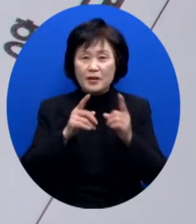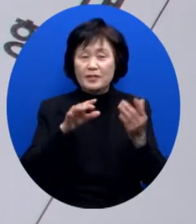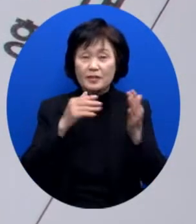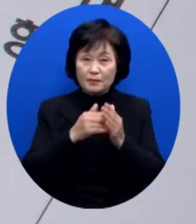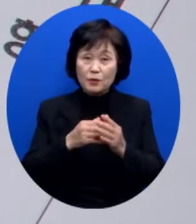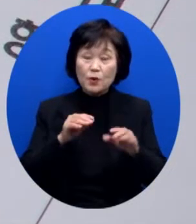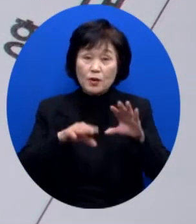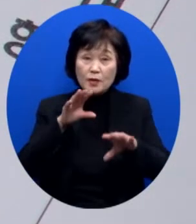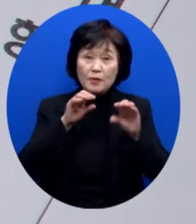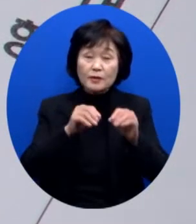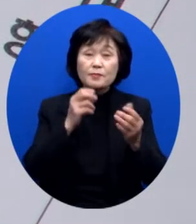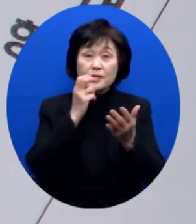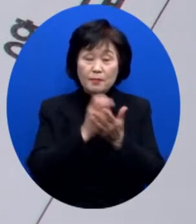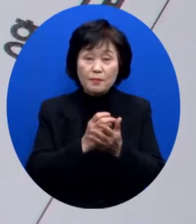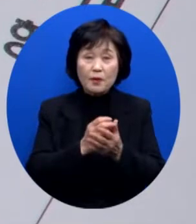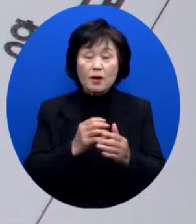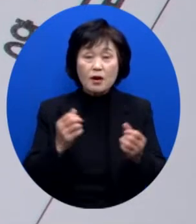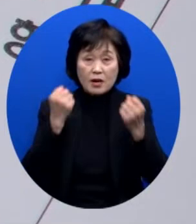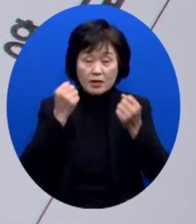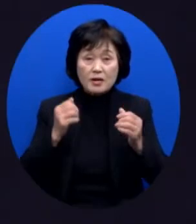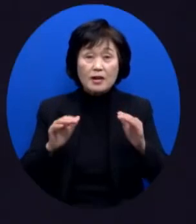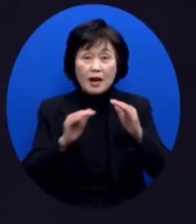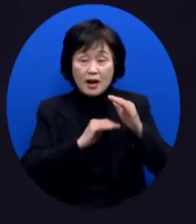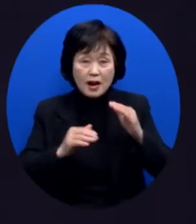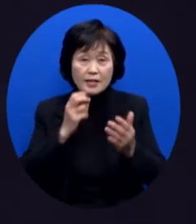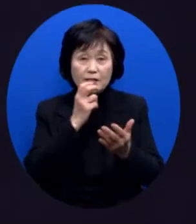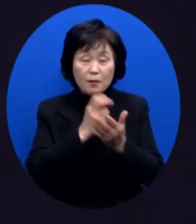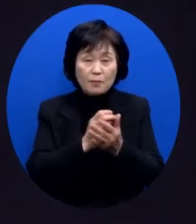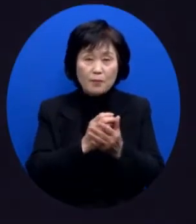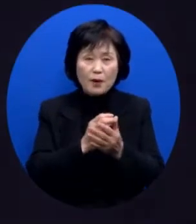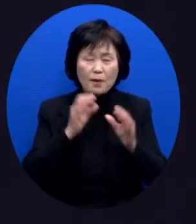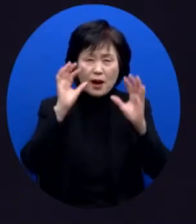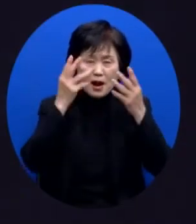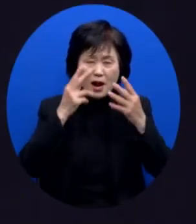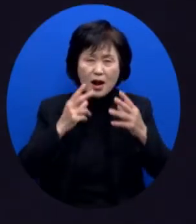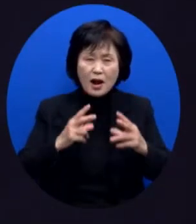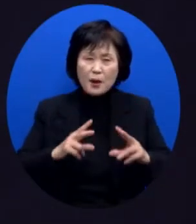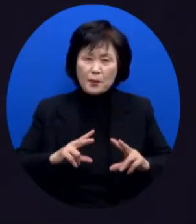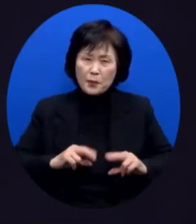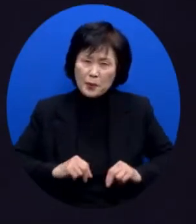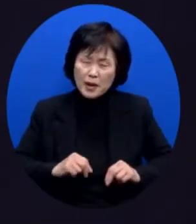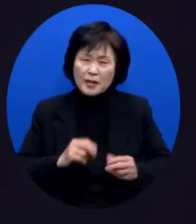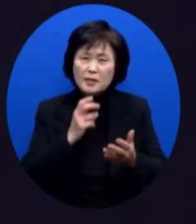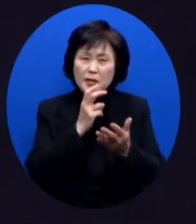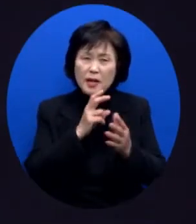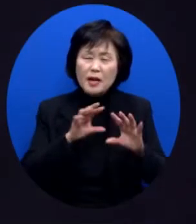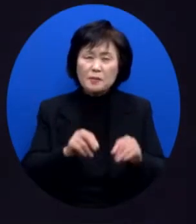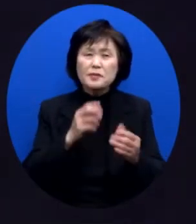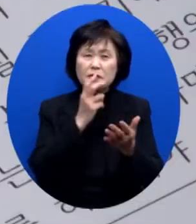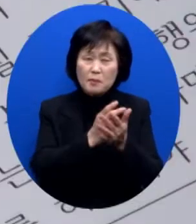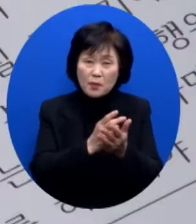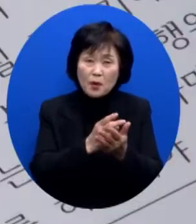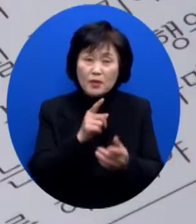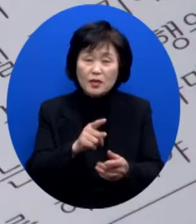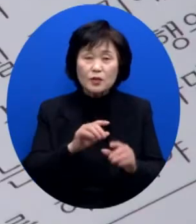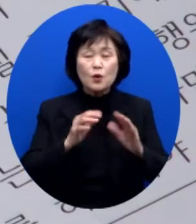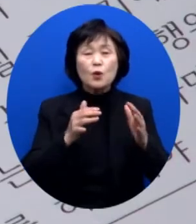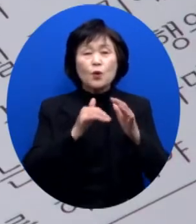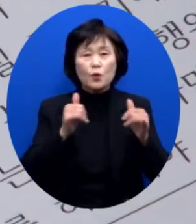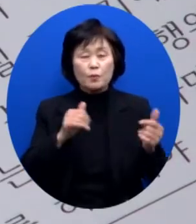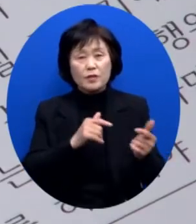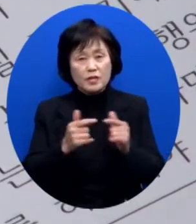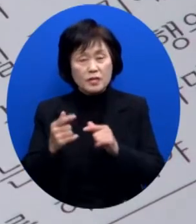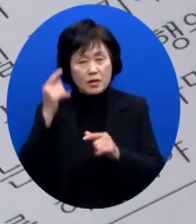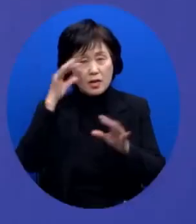건강가정기본법 낙태 문제 와 같은 이 씨에 대해서는 법을 추진 하기에 앞서 국민적 합의가 우선해야 한다는 전제를 제시